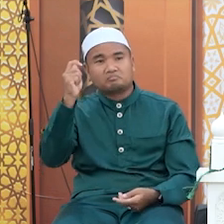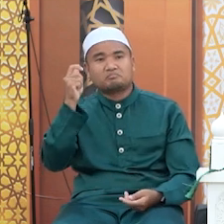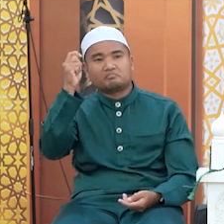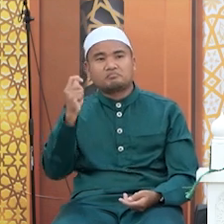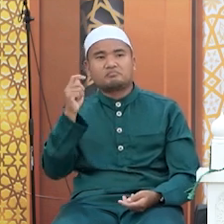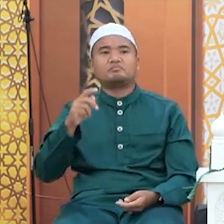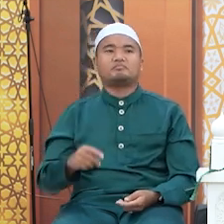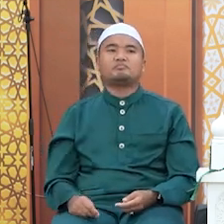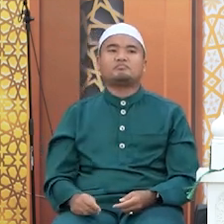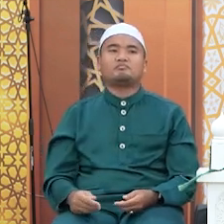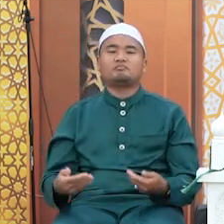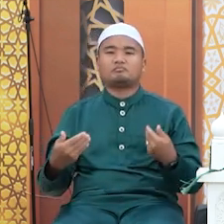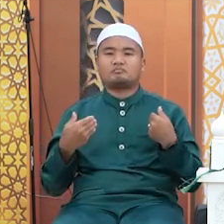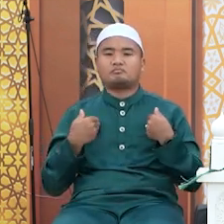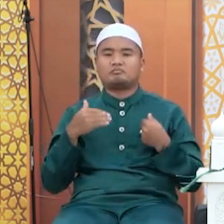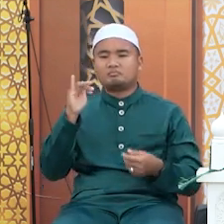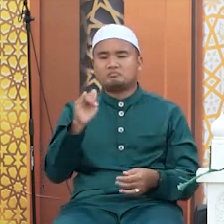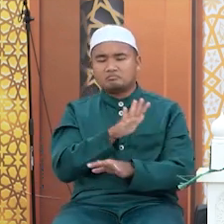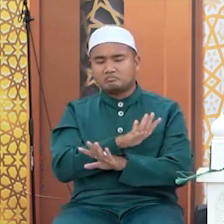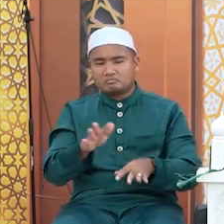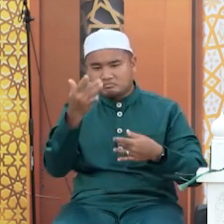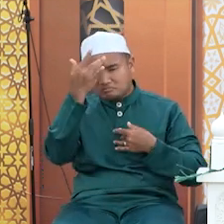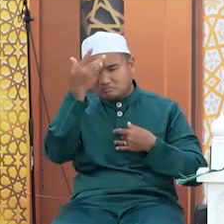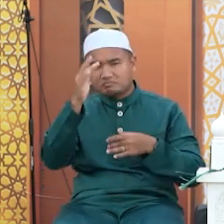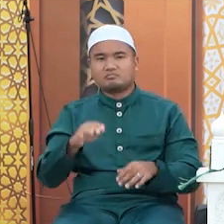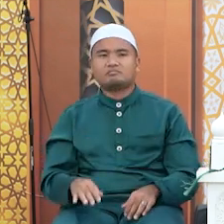pening, ada yang tak berapa nak sihat, nak jatuh.